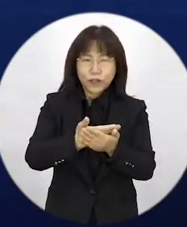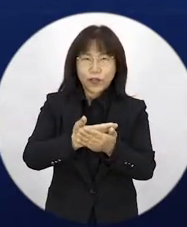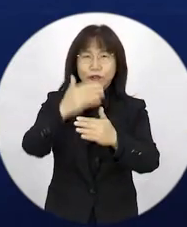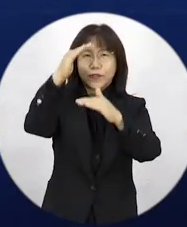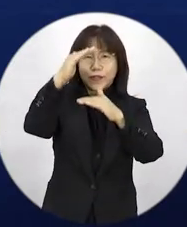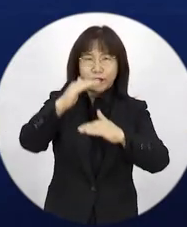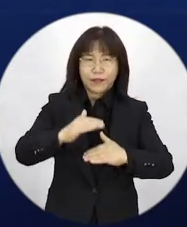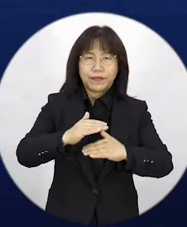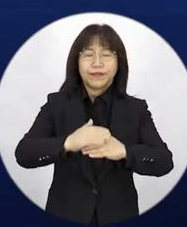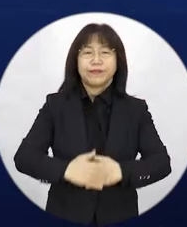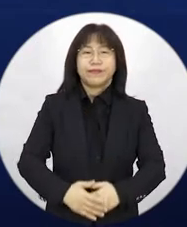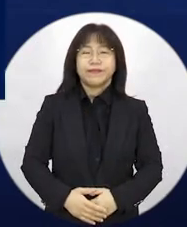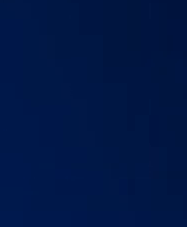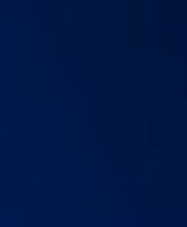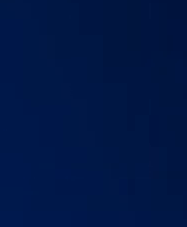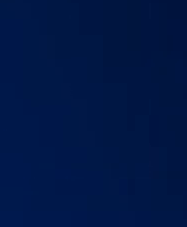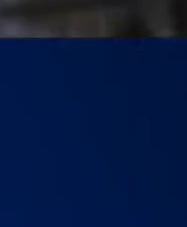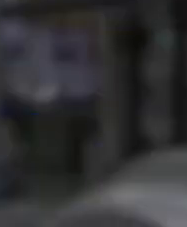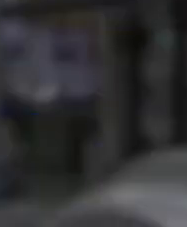주요 소식입니다.